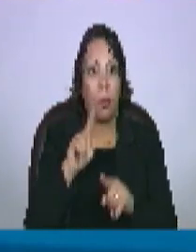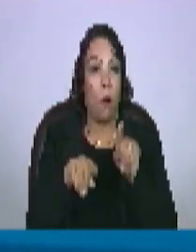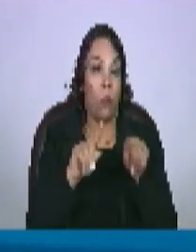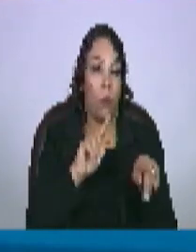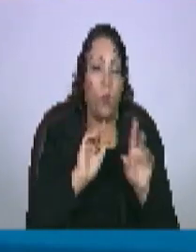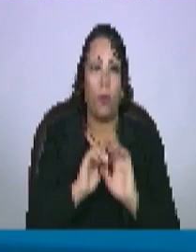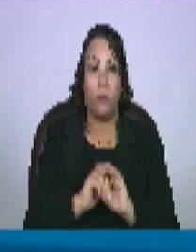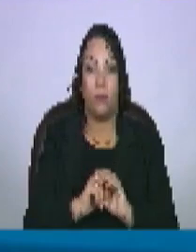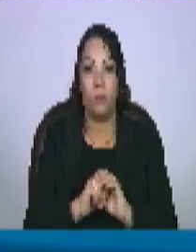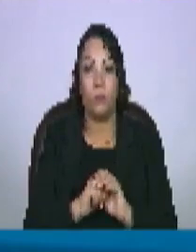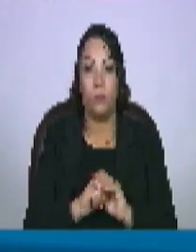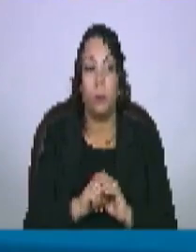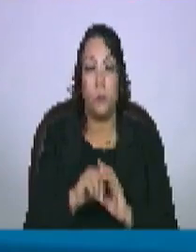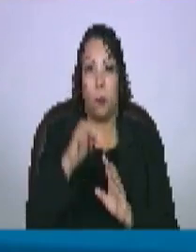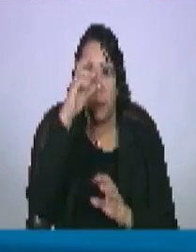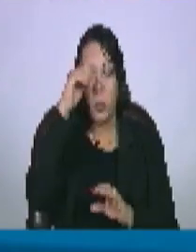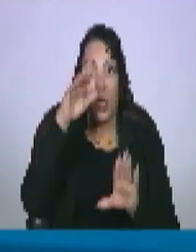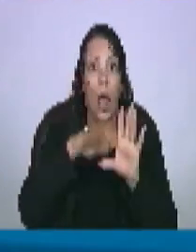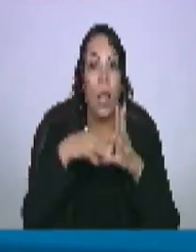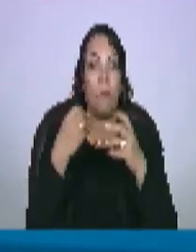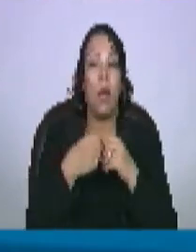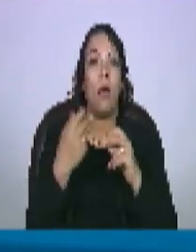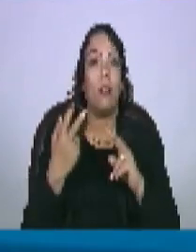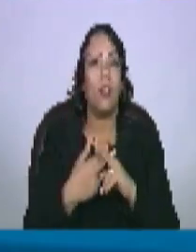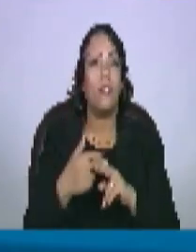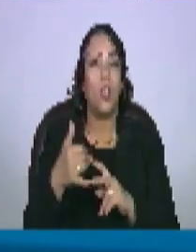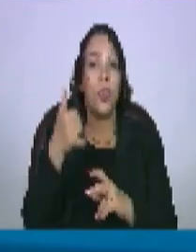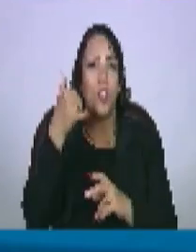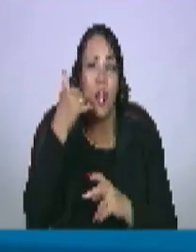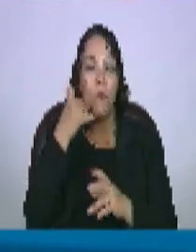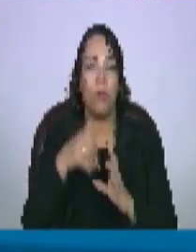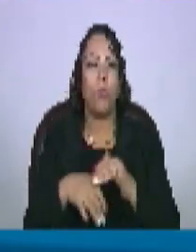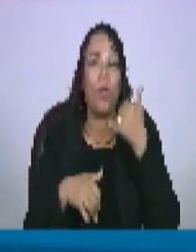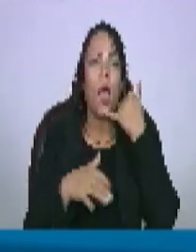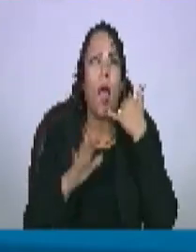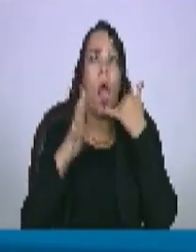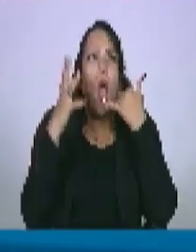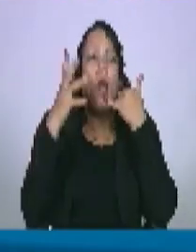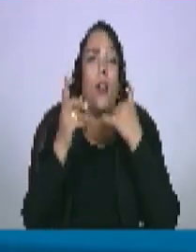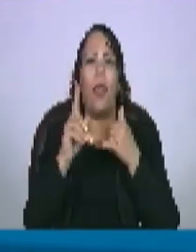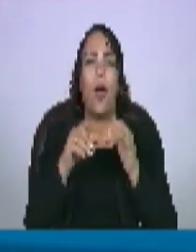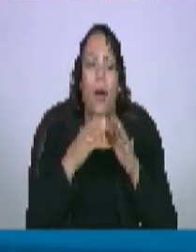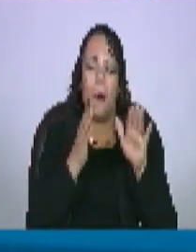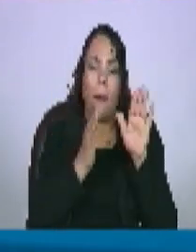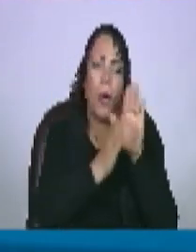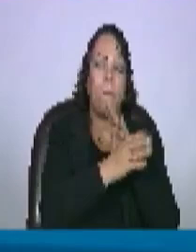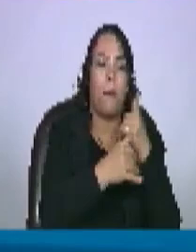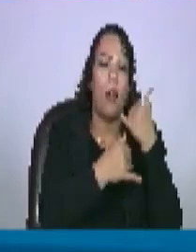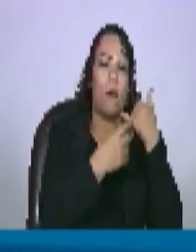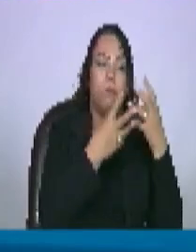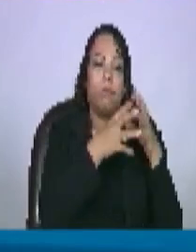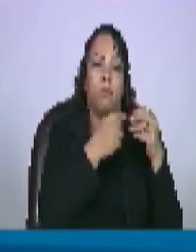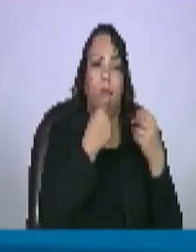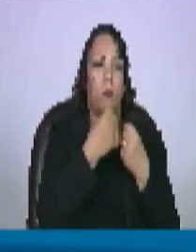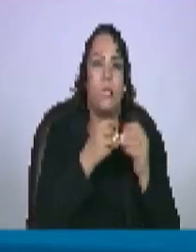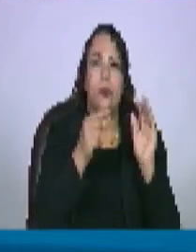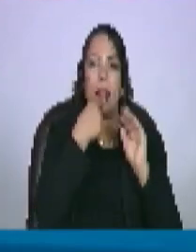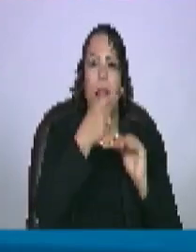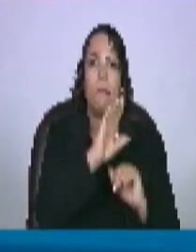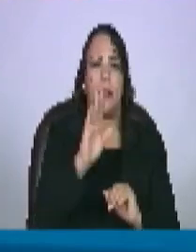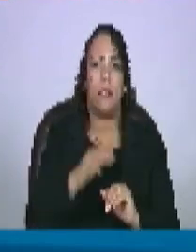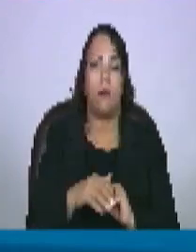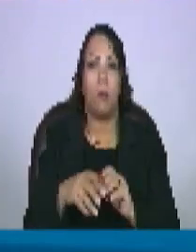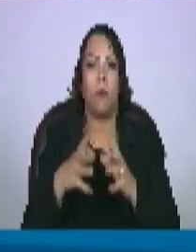صغيره لما تبقى قاعد في وسط الناس ويجيلك تليفون خد جنب ورد مش لازم تقعد تزعق وتتكلم وتشرح وتقول